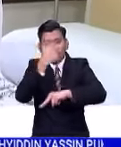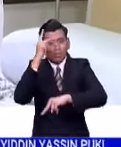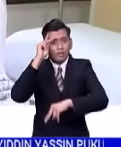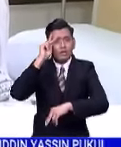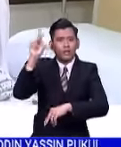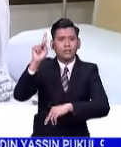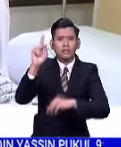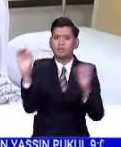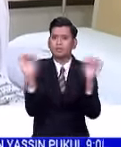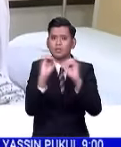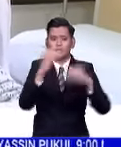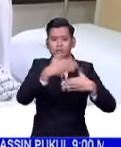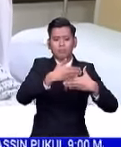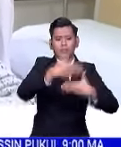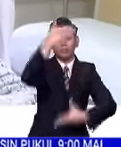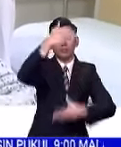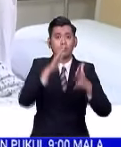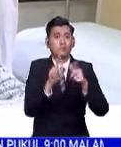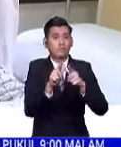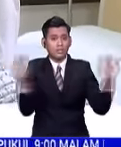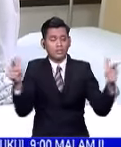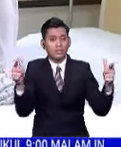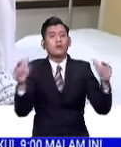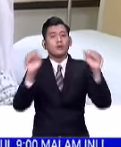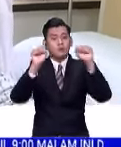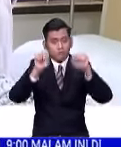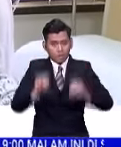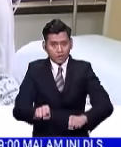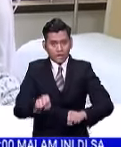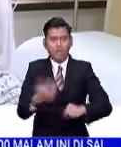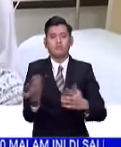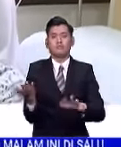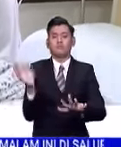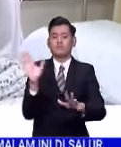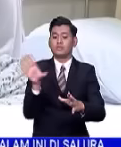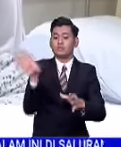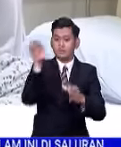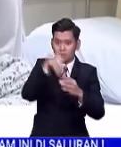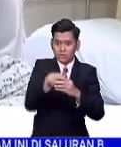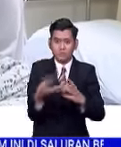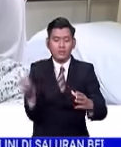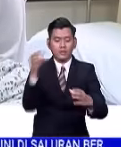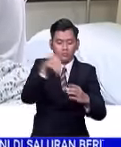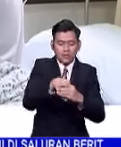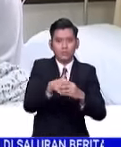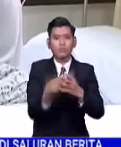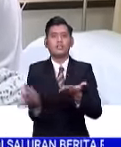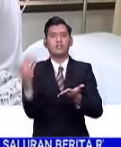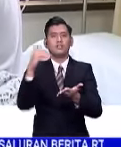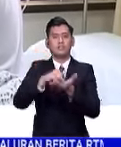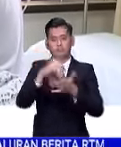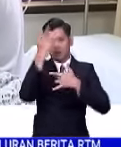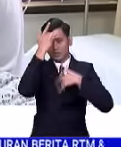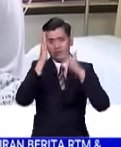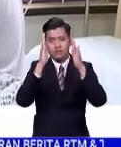tidak mempunyai bangunan berkapasiti besar yang boleh menempatkan pesakit COVID-19 dalam jumlah yang tinggi.